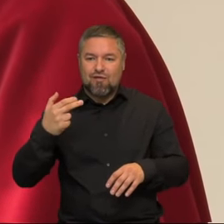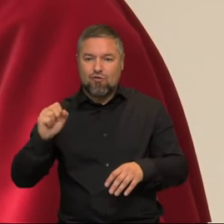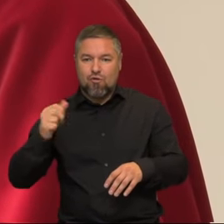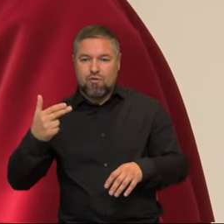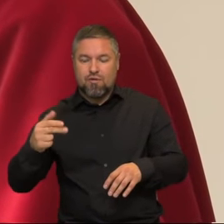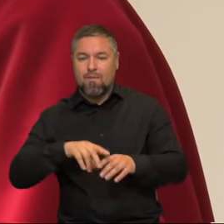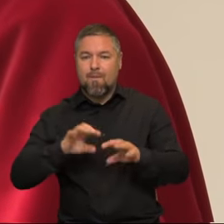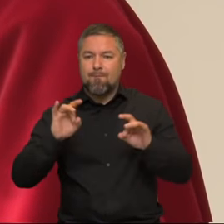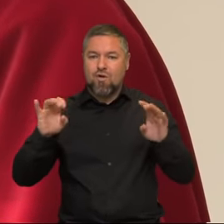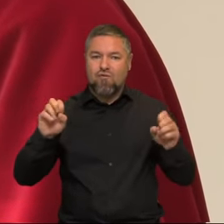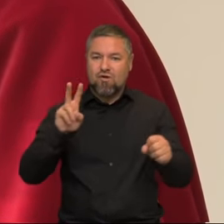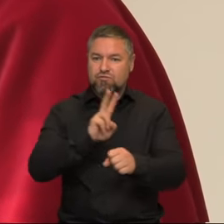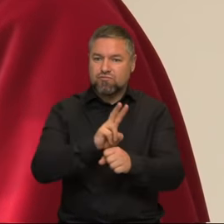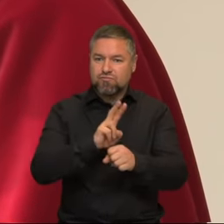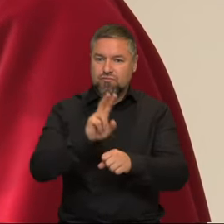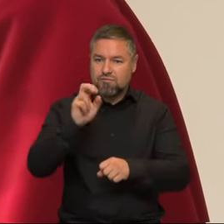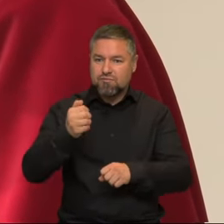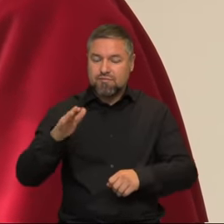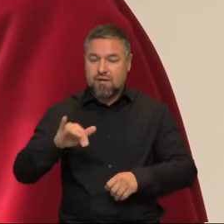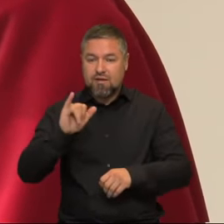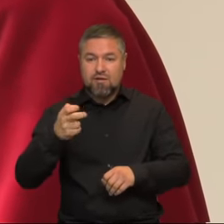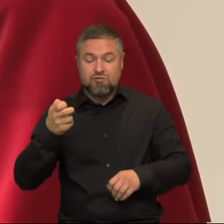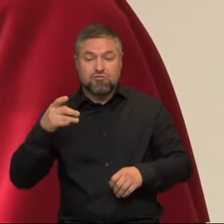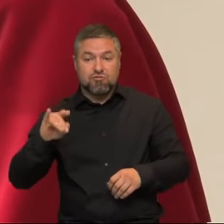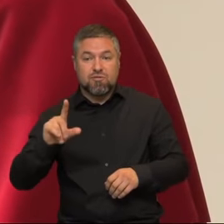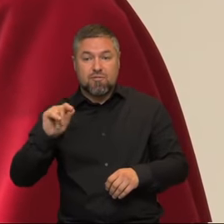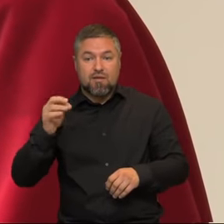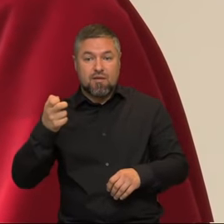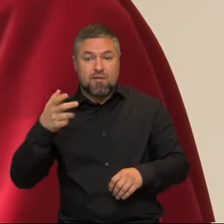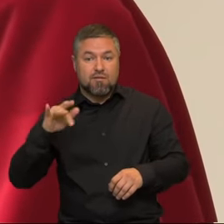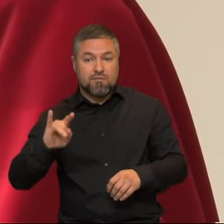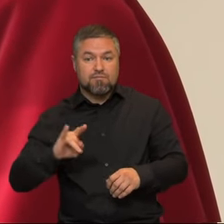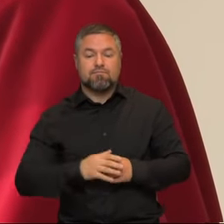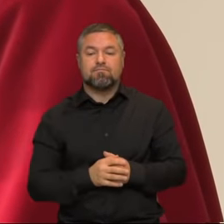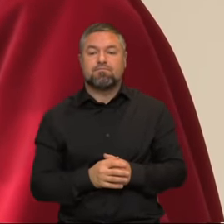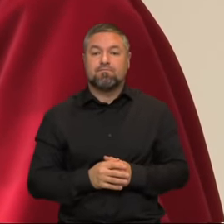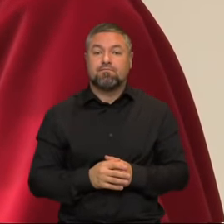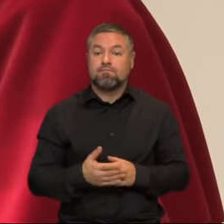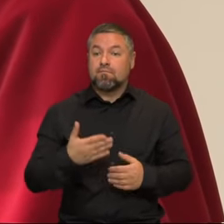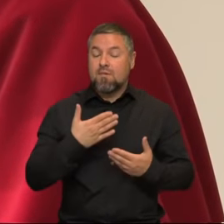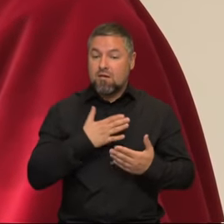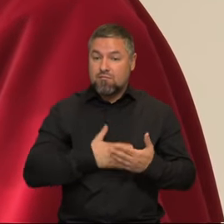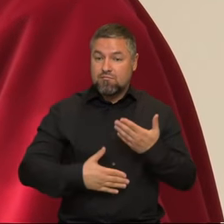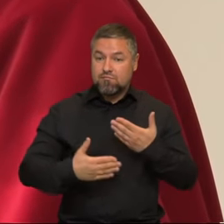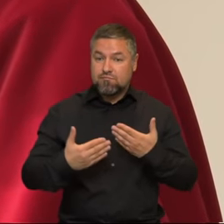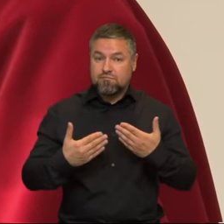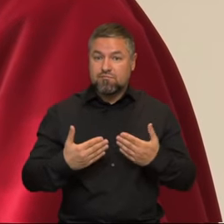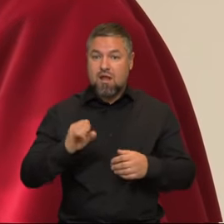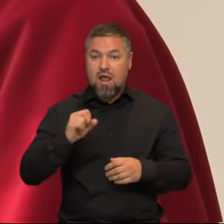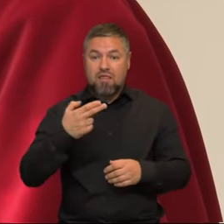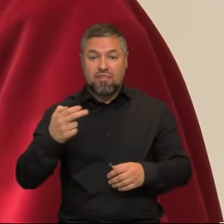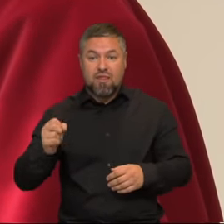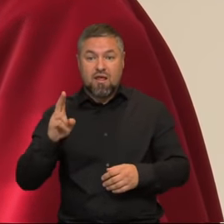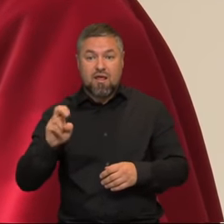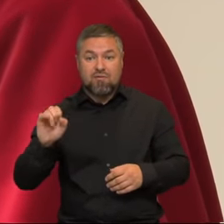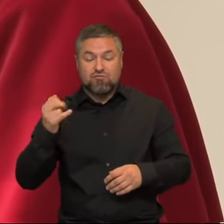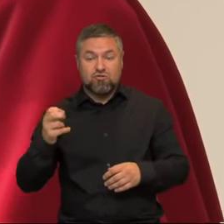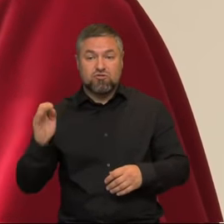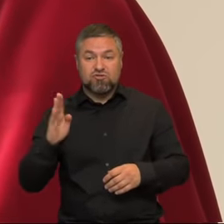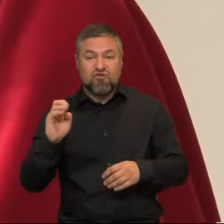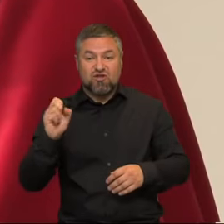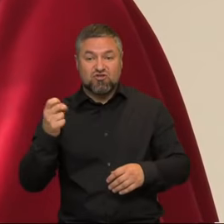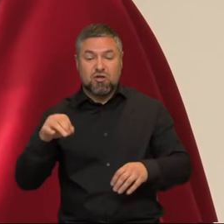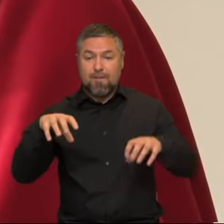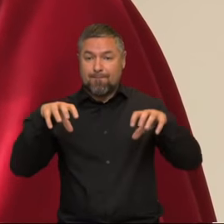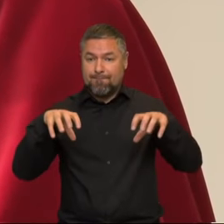Wykonaną pod kierunkiem profesora doktora habilitowanego Jerzego Petery. Uprzejmie proszę panią Annę